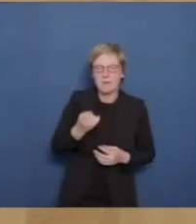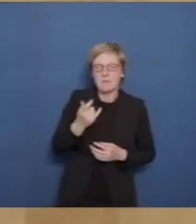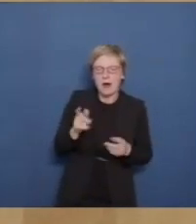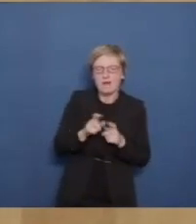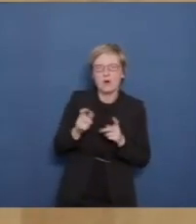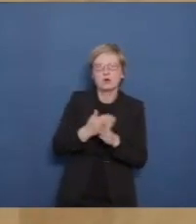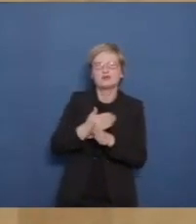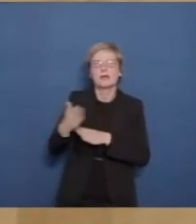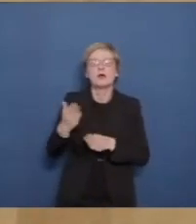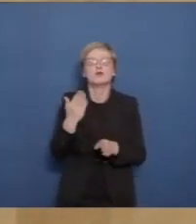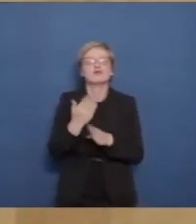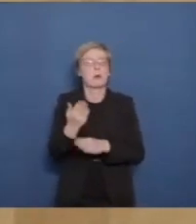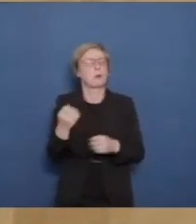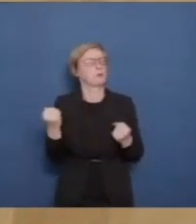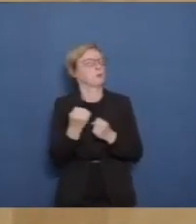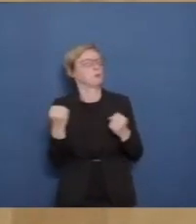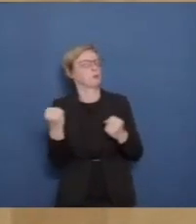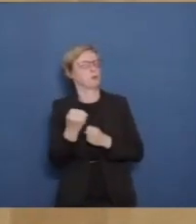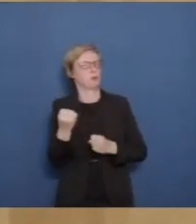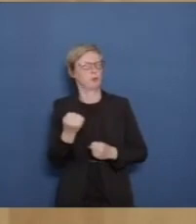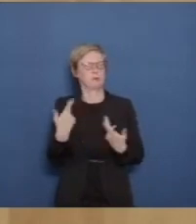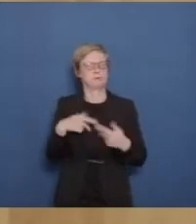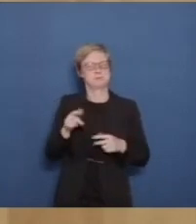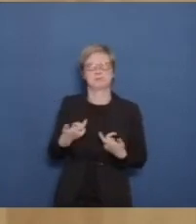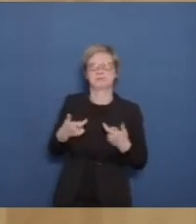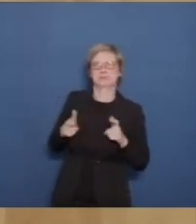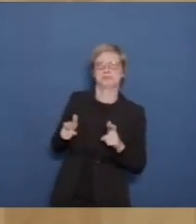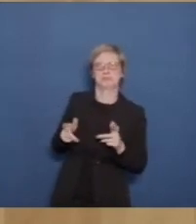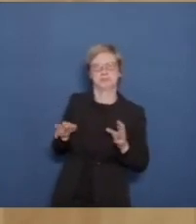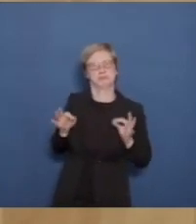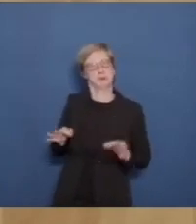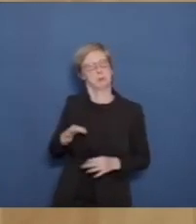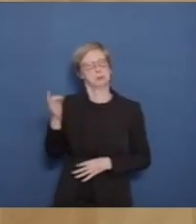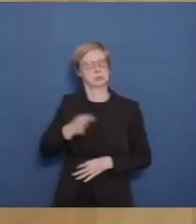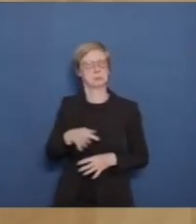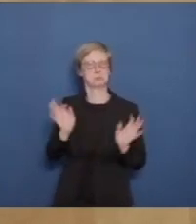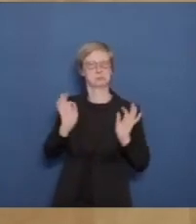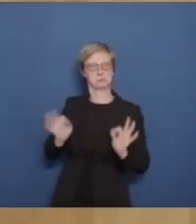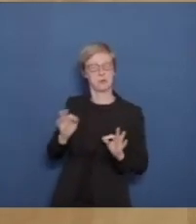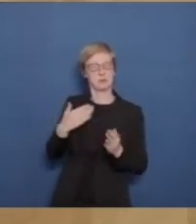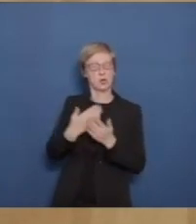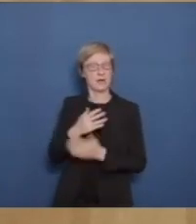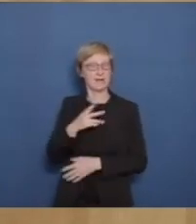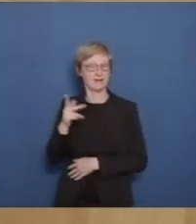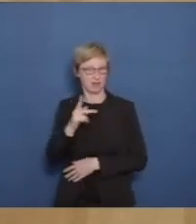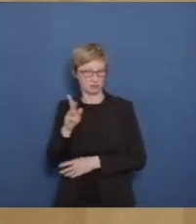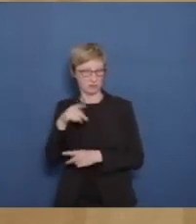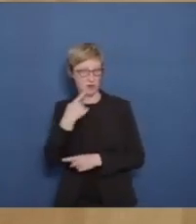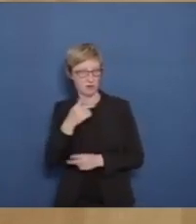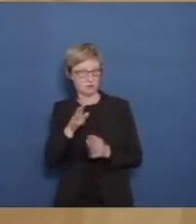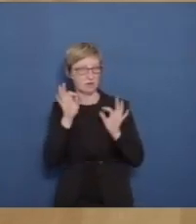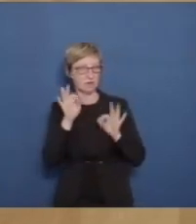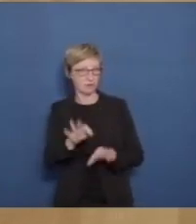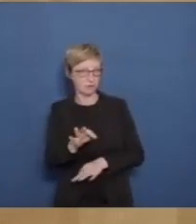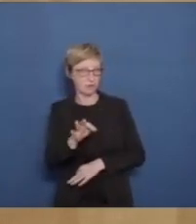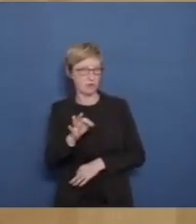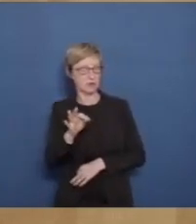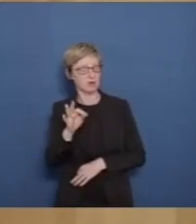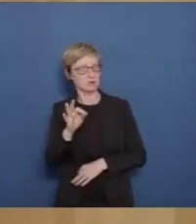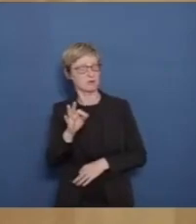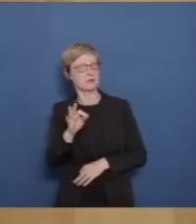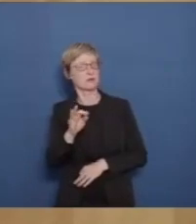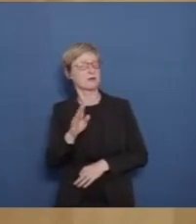sehr groß sein soll. Würden Sie, unterstützt das Ministerium diesen Vorstoß von Herrn Kretschmer? Sollte es auch schon eine Aufhebung